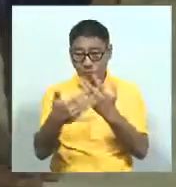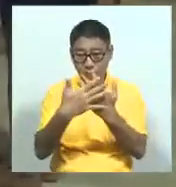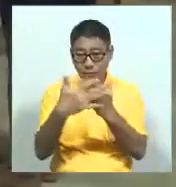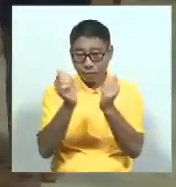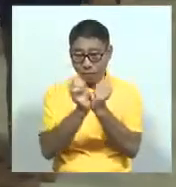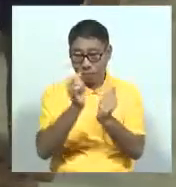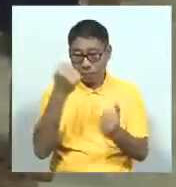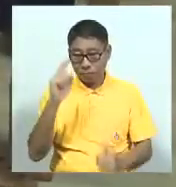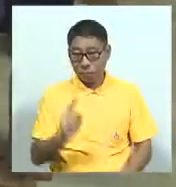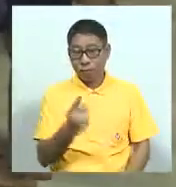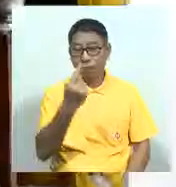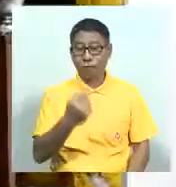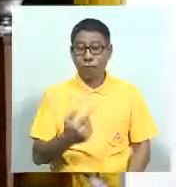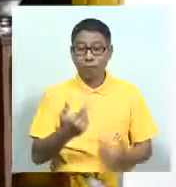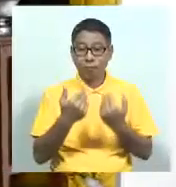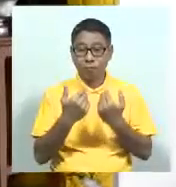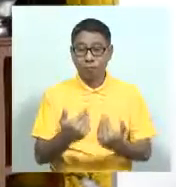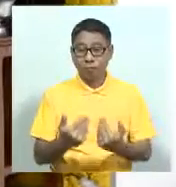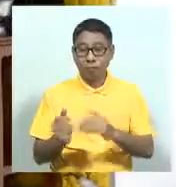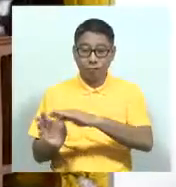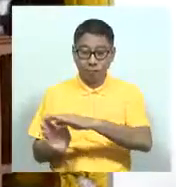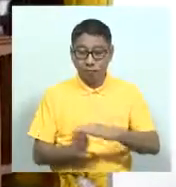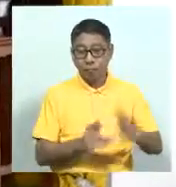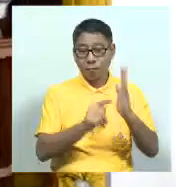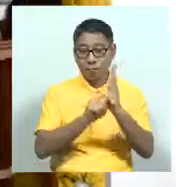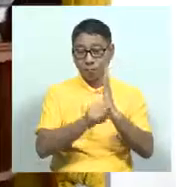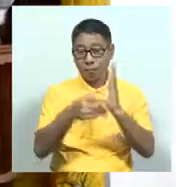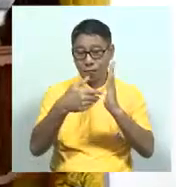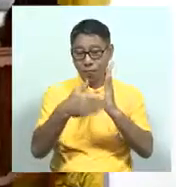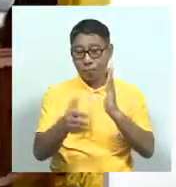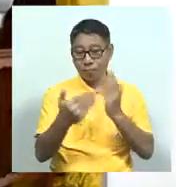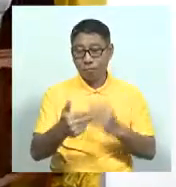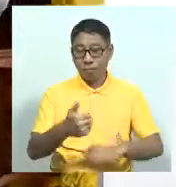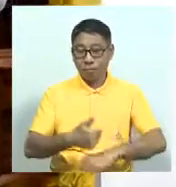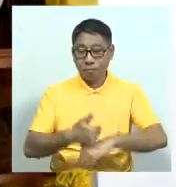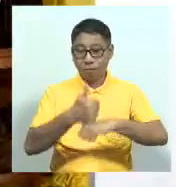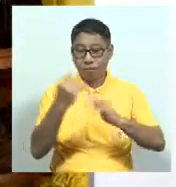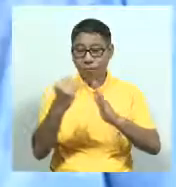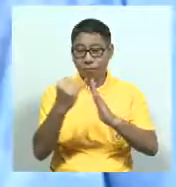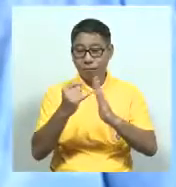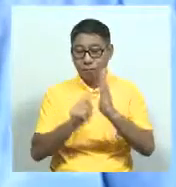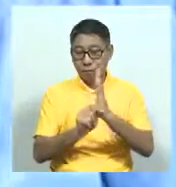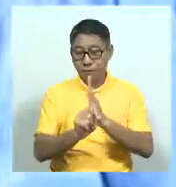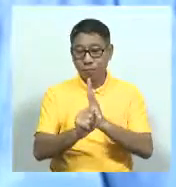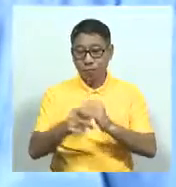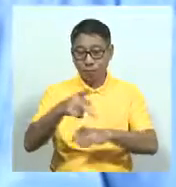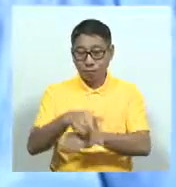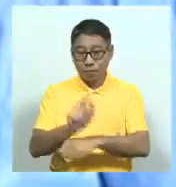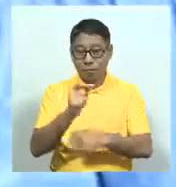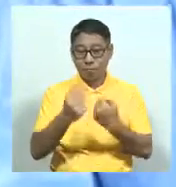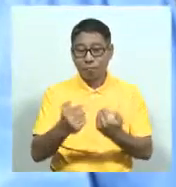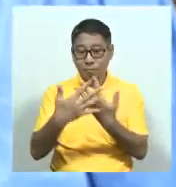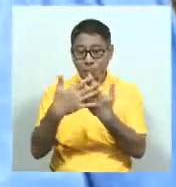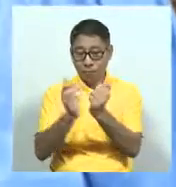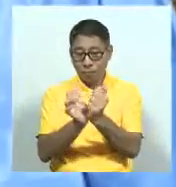ำผิดซ้ำอีกนะครับส่วนที่จังหวัดตราดนั้นนายประเสริฐลือชาธนานนท์ผู้ว่าราชการจังหวัดตราดก็เป็นประธานในพิ